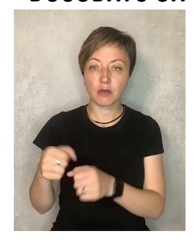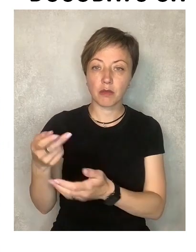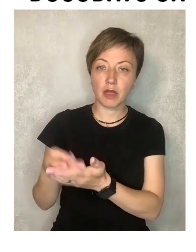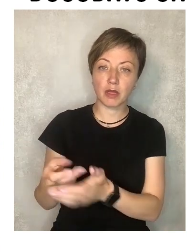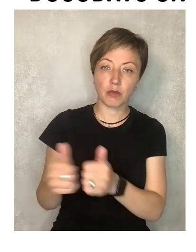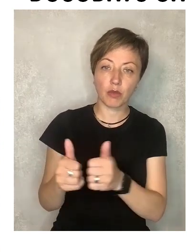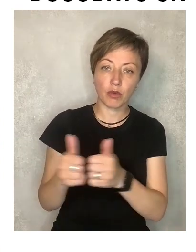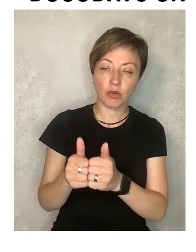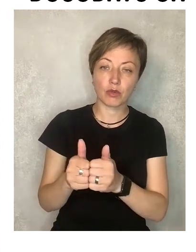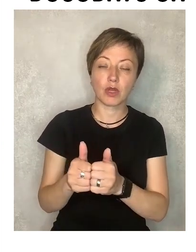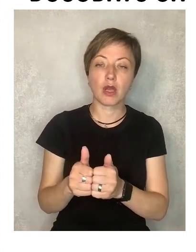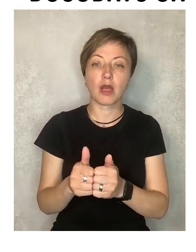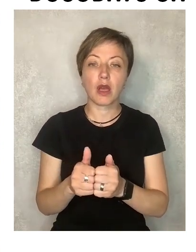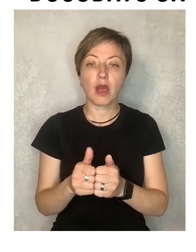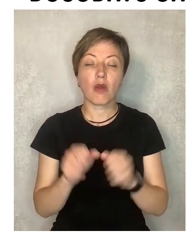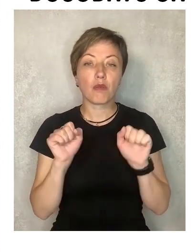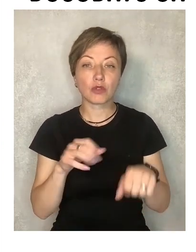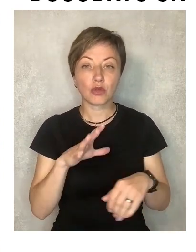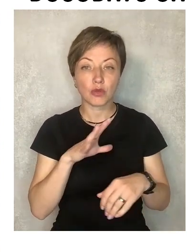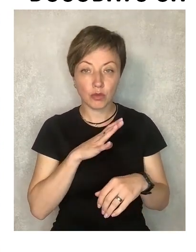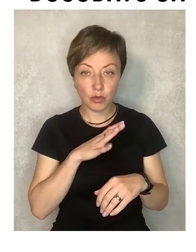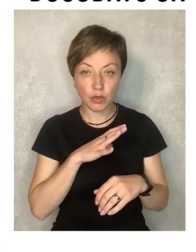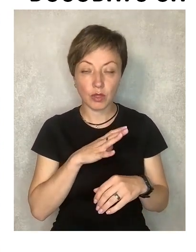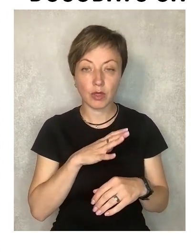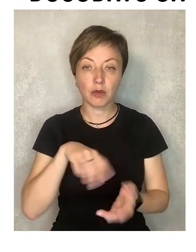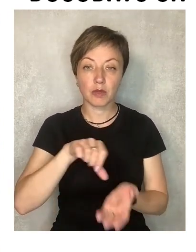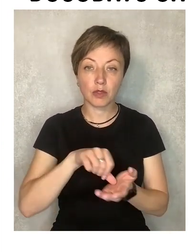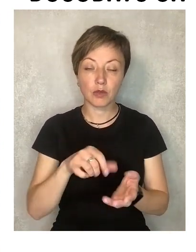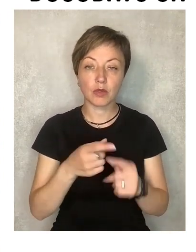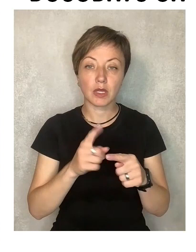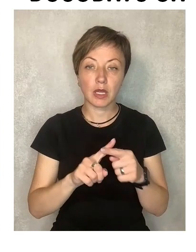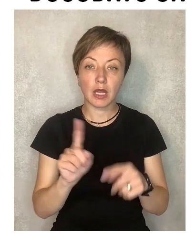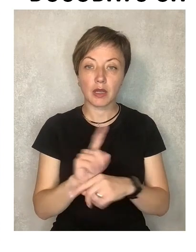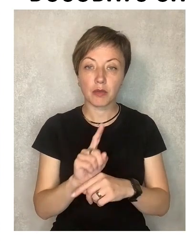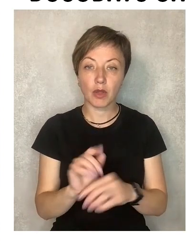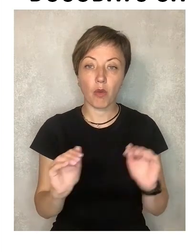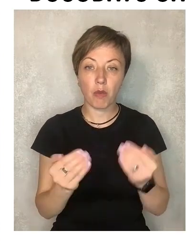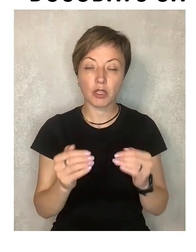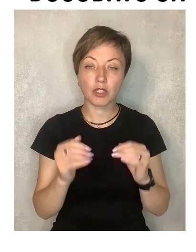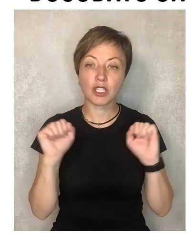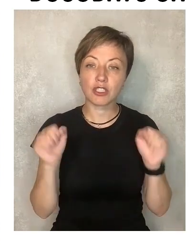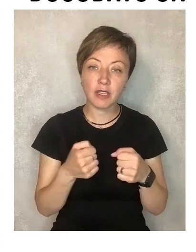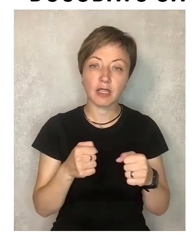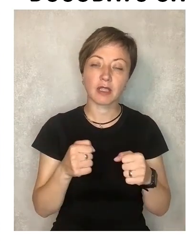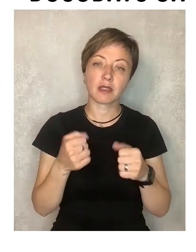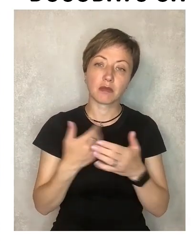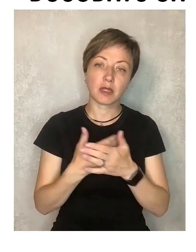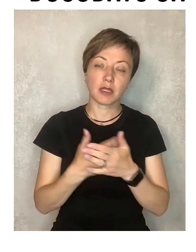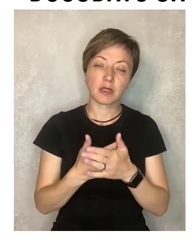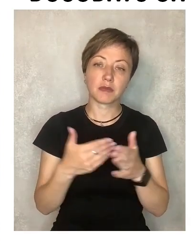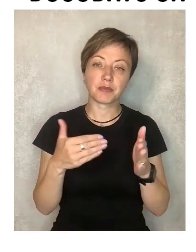Ну, плакати ще можуть бути присутні, там зніміть ліміт обмеження швидкості високий, ще якісь речі.